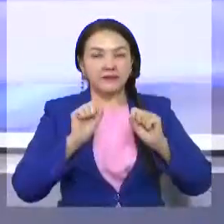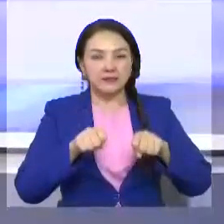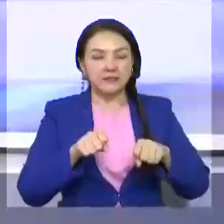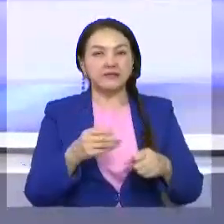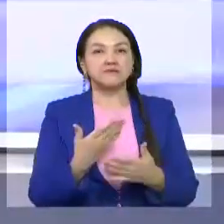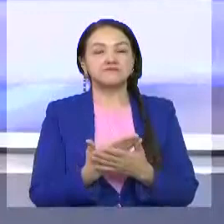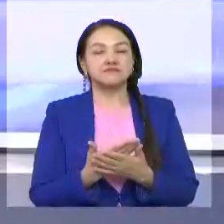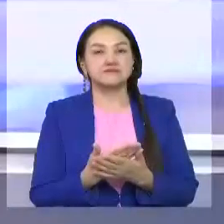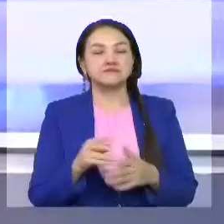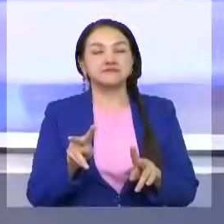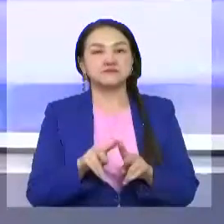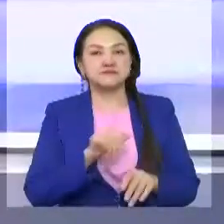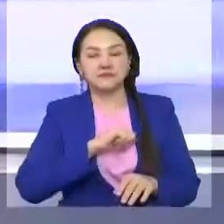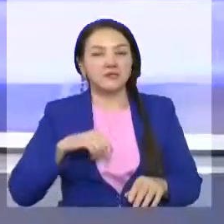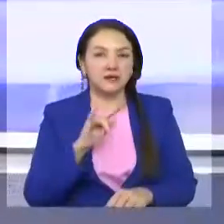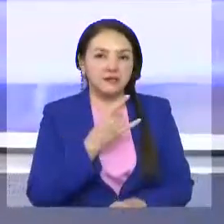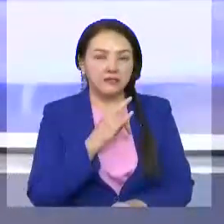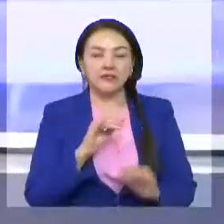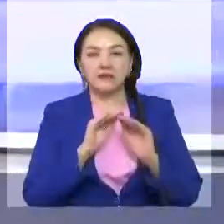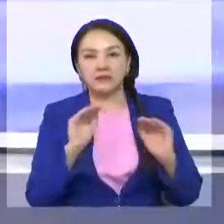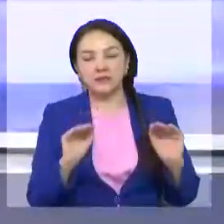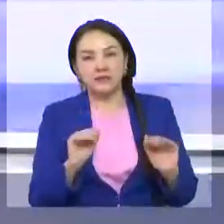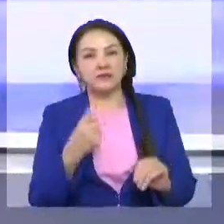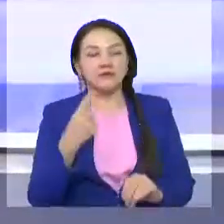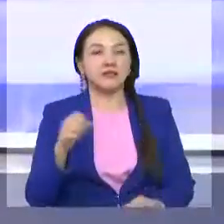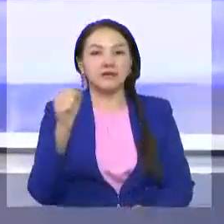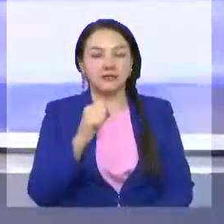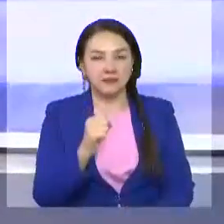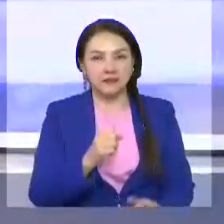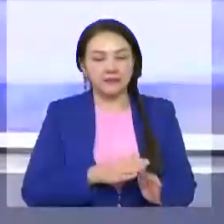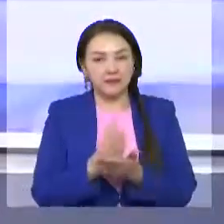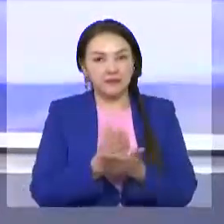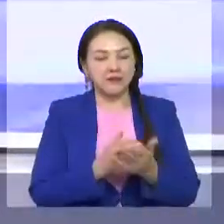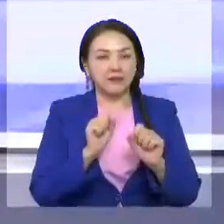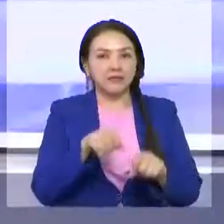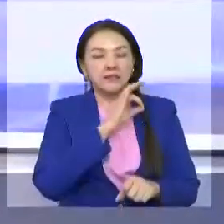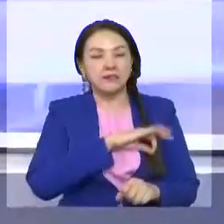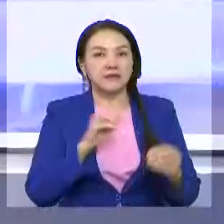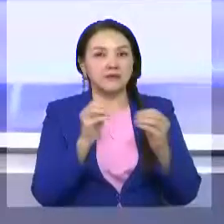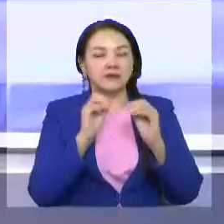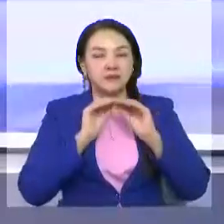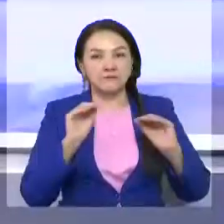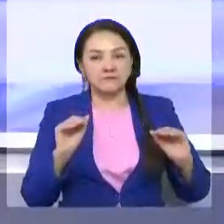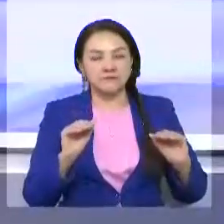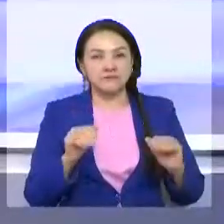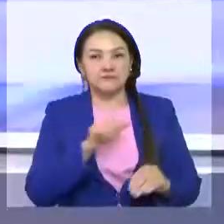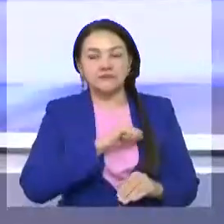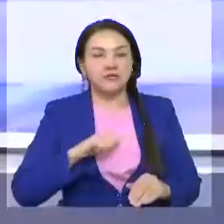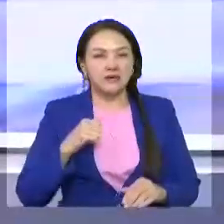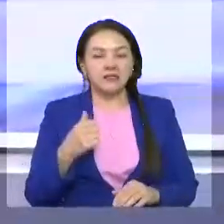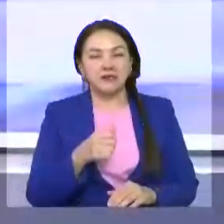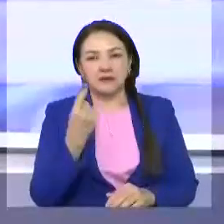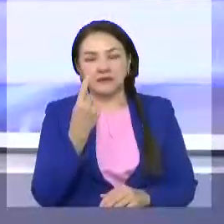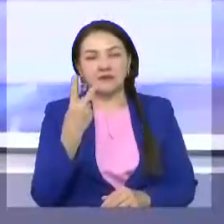диагностические исследования самым маленьким пациентам с 1 августа его услугами смогли воспользоваться 10 детей самому маленькому